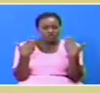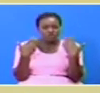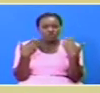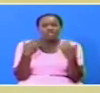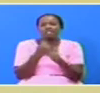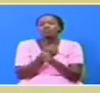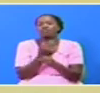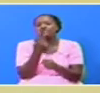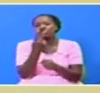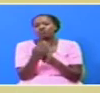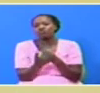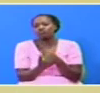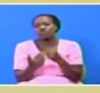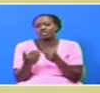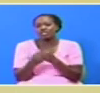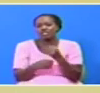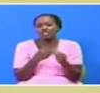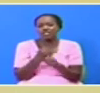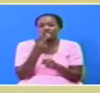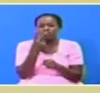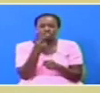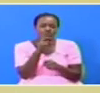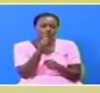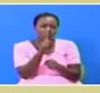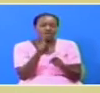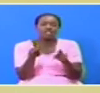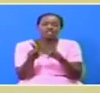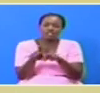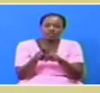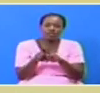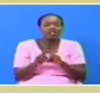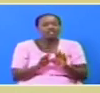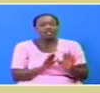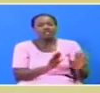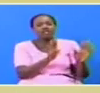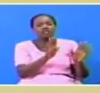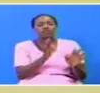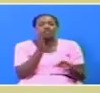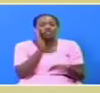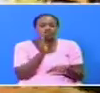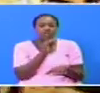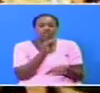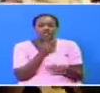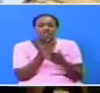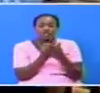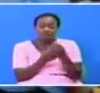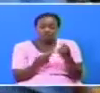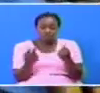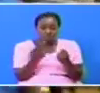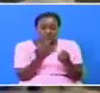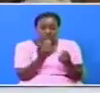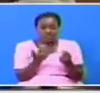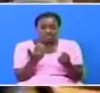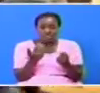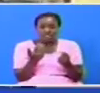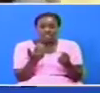miwili na mwaka mmoja mtawalia baada ya kutelekezwa na wazazi wao. Watoto hao mtazamaji, wote wakiwa wa kiume,